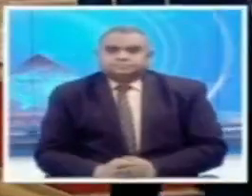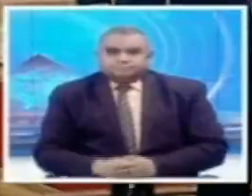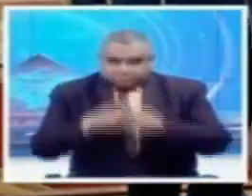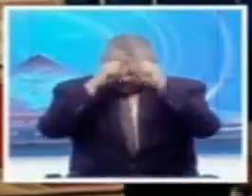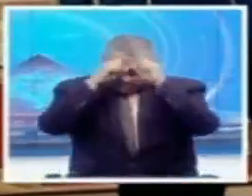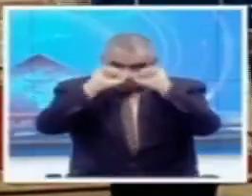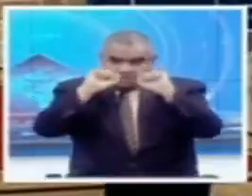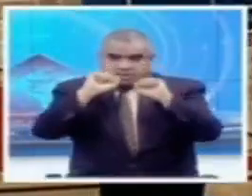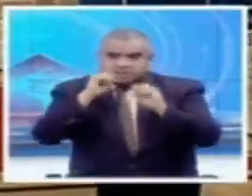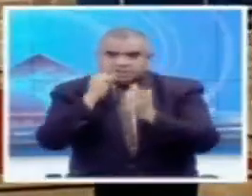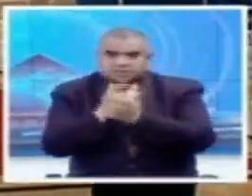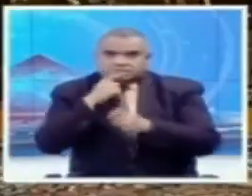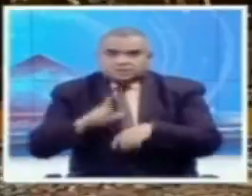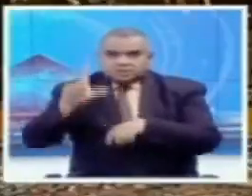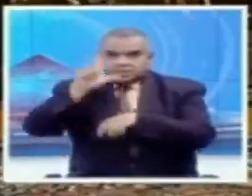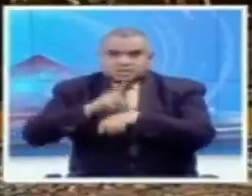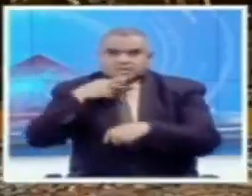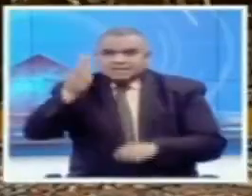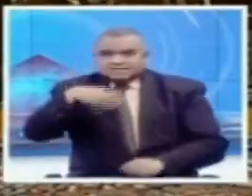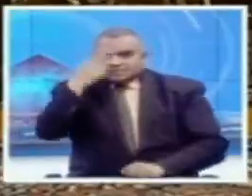سعادة سفيرة الاتحاد السويسري،